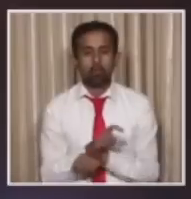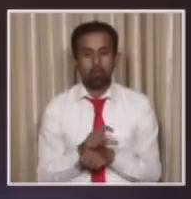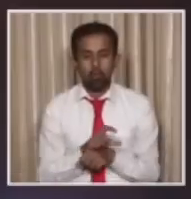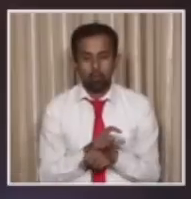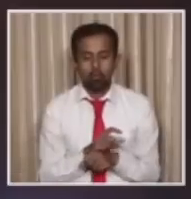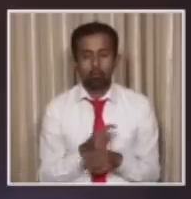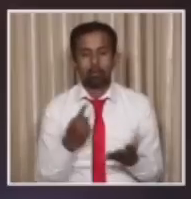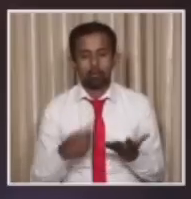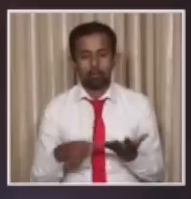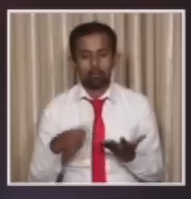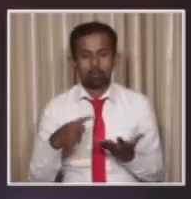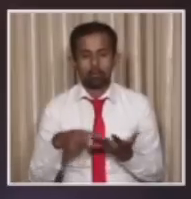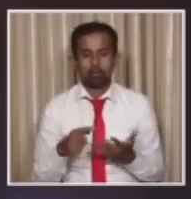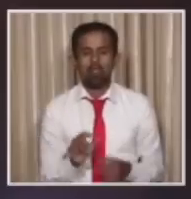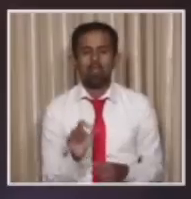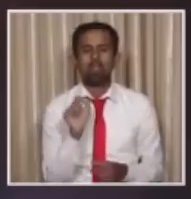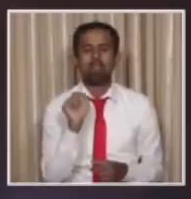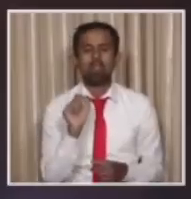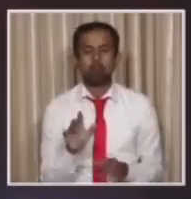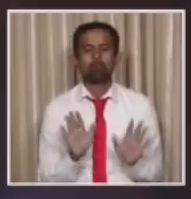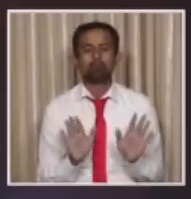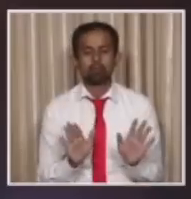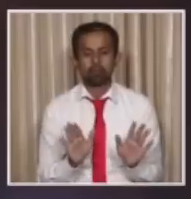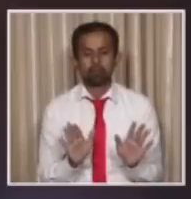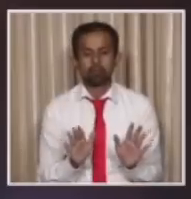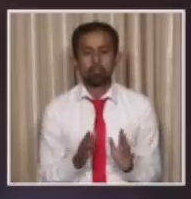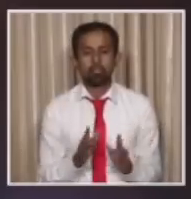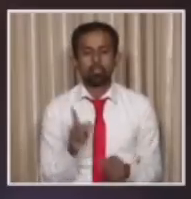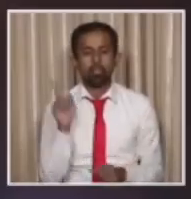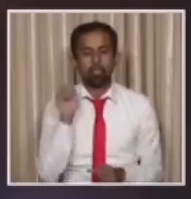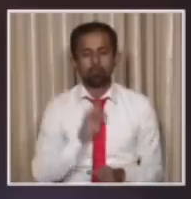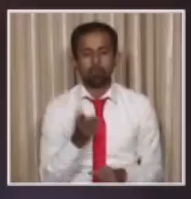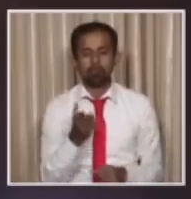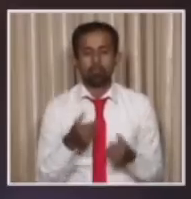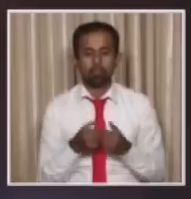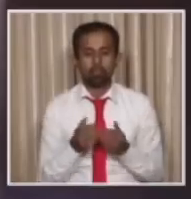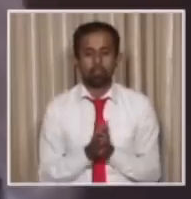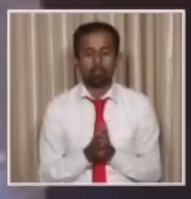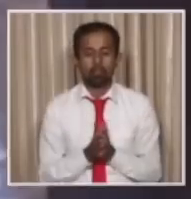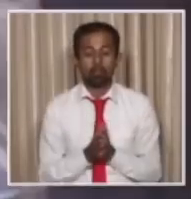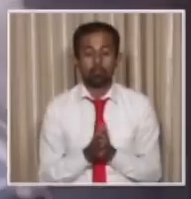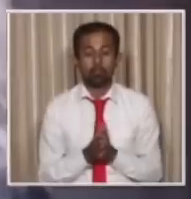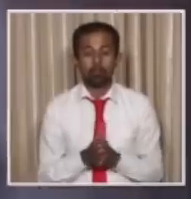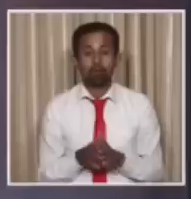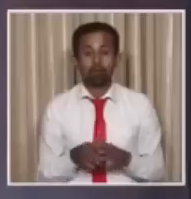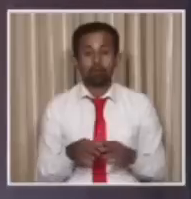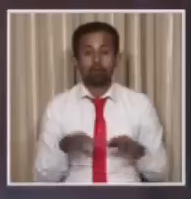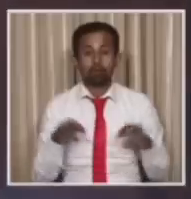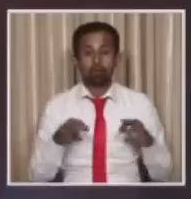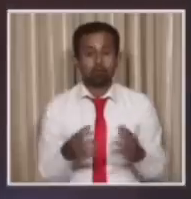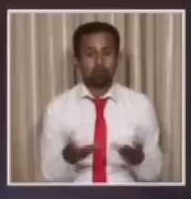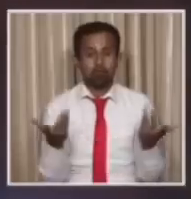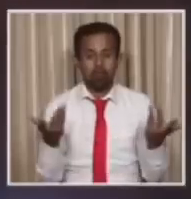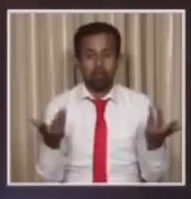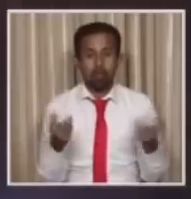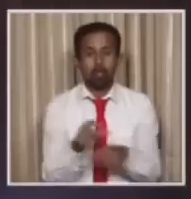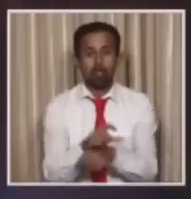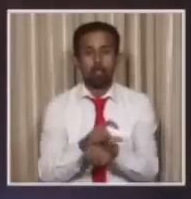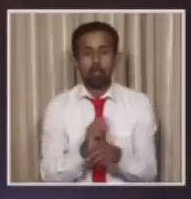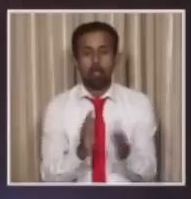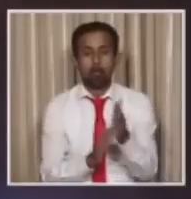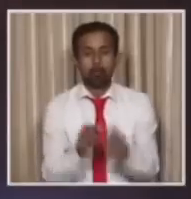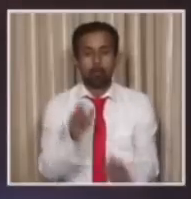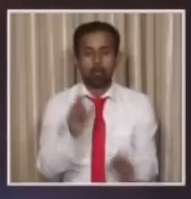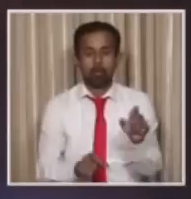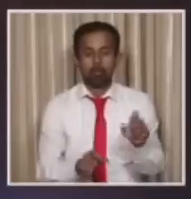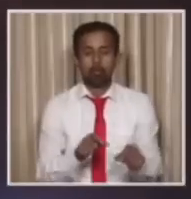ටික නාමිකව පත් කරලා අකර්මණ්‍ය කරලා Tamanගේ අල්ල නටවන්න බැරි වුණාම මේ කොමිෂන් සභාවල